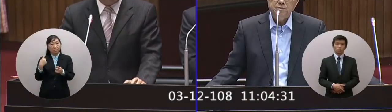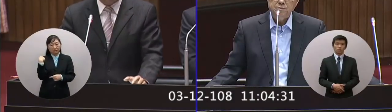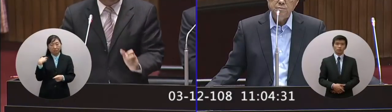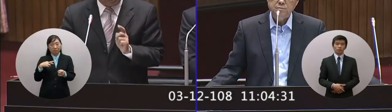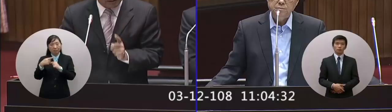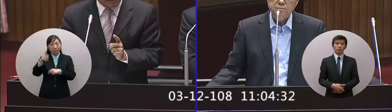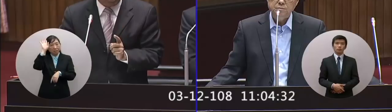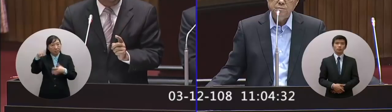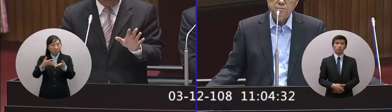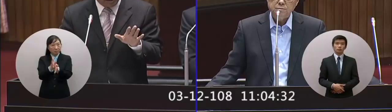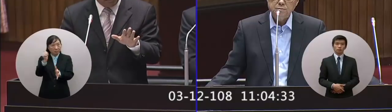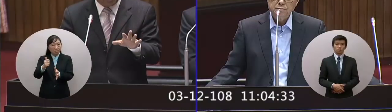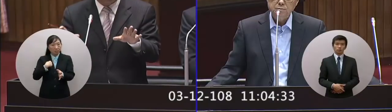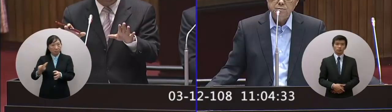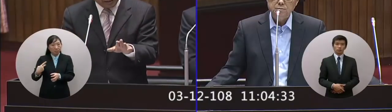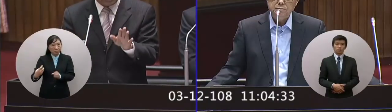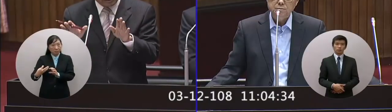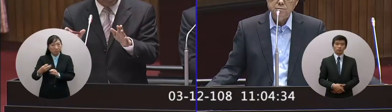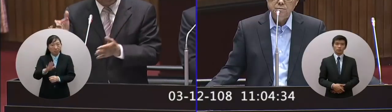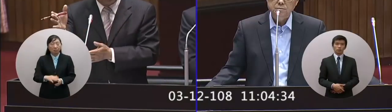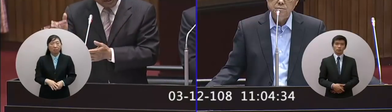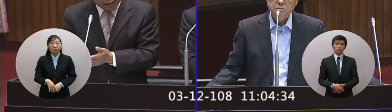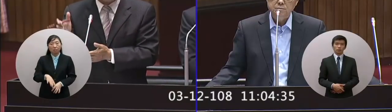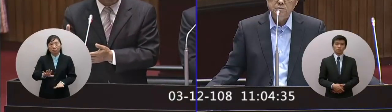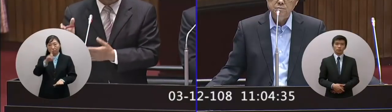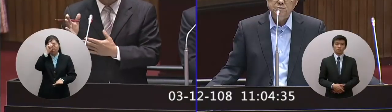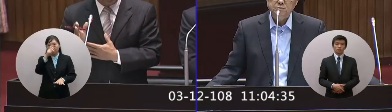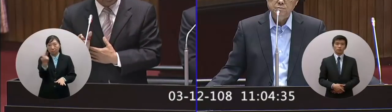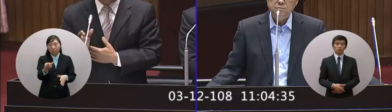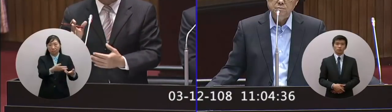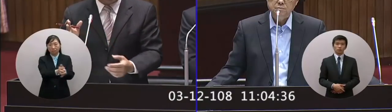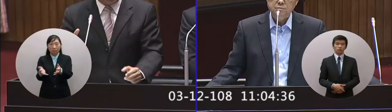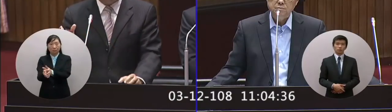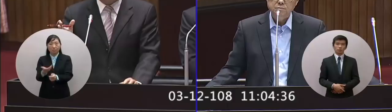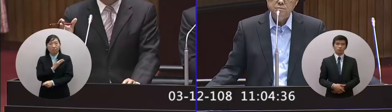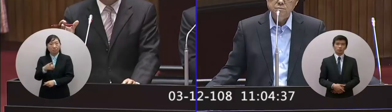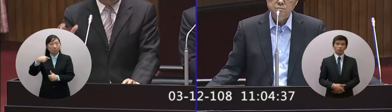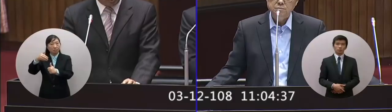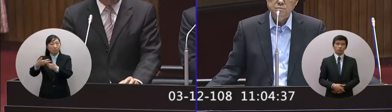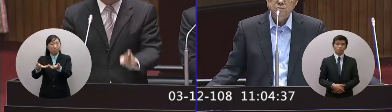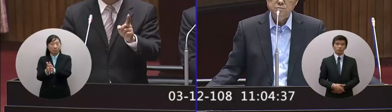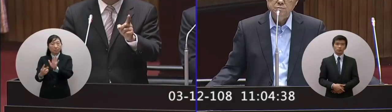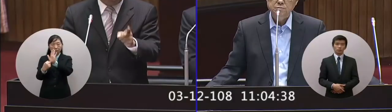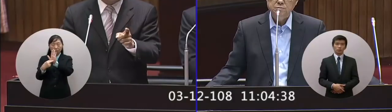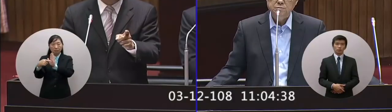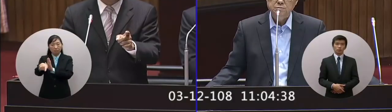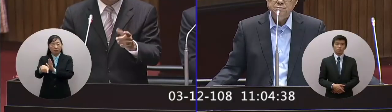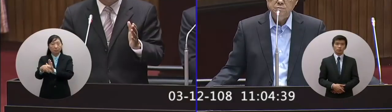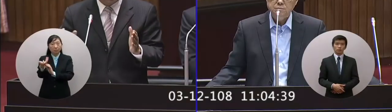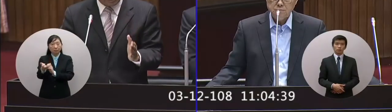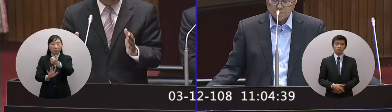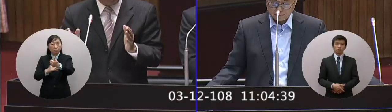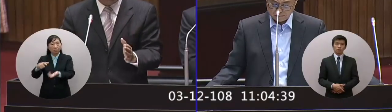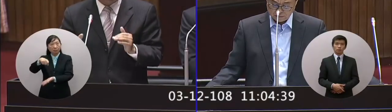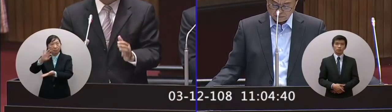这个议题啊，我们做了一个意见交换啊。两个部会现在也希望在这个上面啊，让教育部来解释研究劳务，也就是委员刚才所说